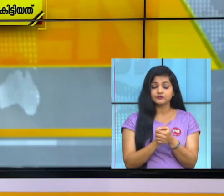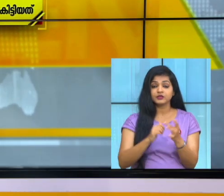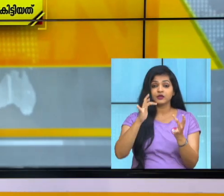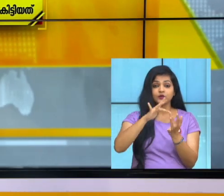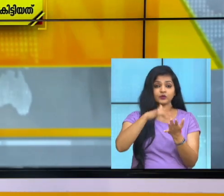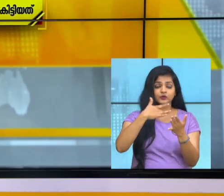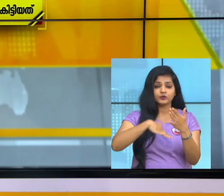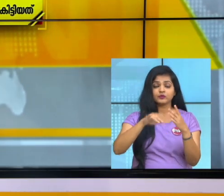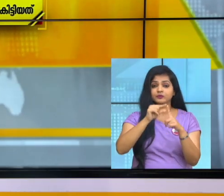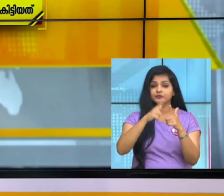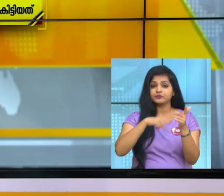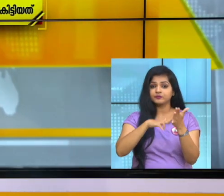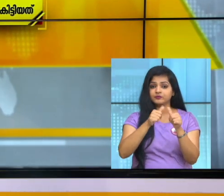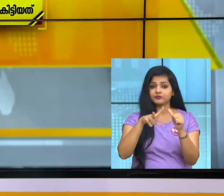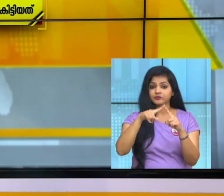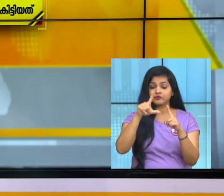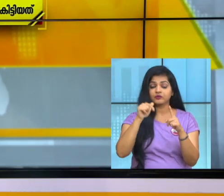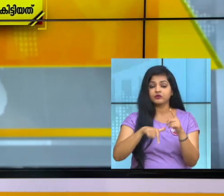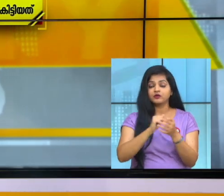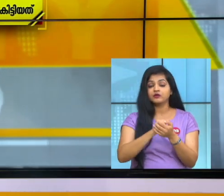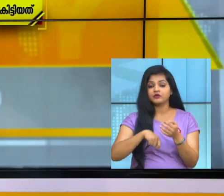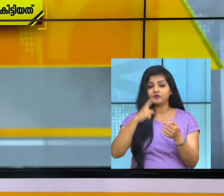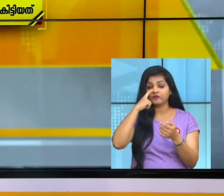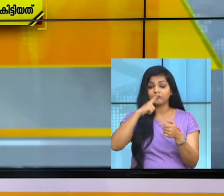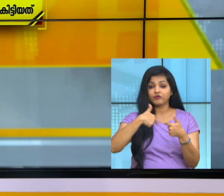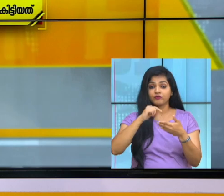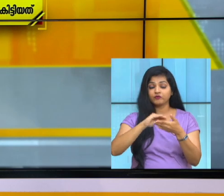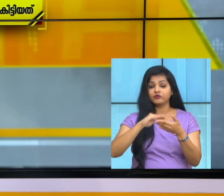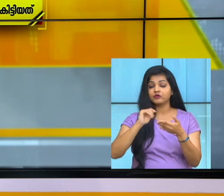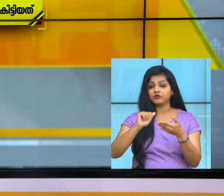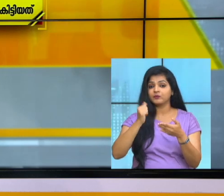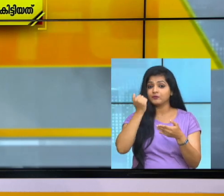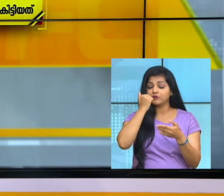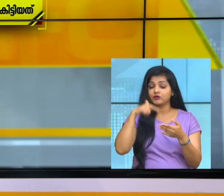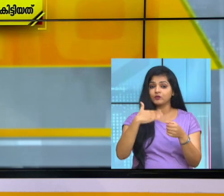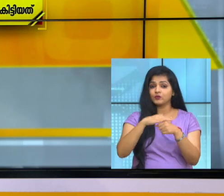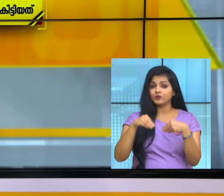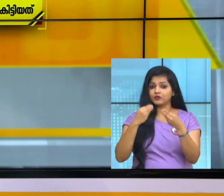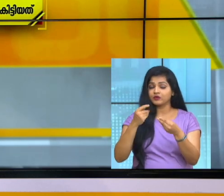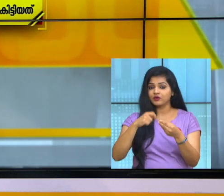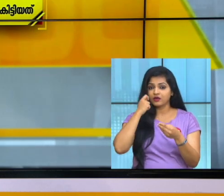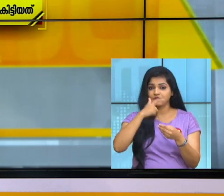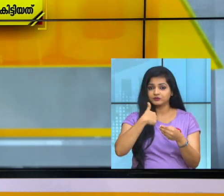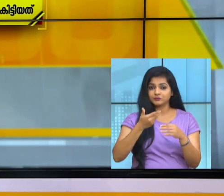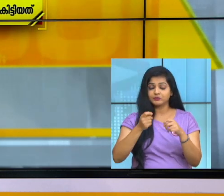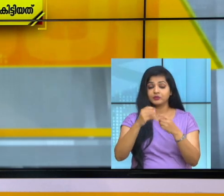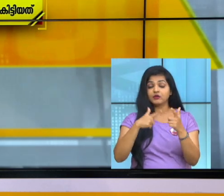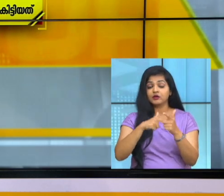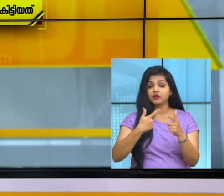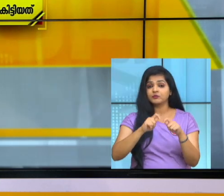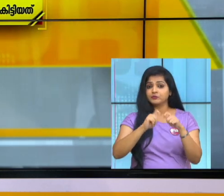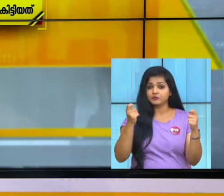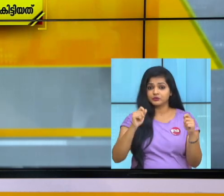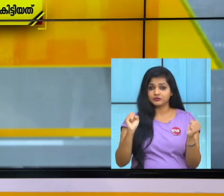ഇടുക്കി പൈനാവിൽ മരുമകൻ ഭാര്യാമാതാവിനെ കൊല്ലാൻ ശ്രമിച്ചത് ഭാര്യ വിവാഹമോചനം ആവശ്യപ്പെട്ടതിന്റെ വൈരാഗ്യത്തിൽ. ഇടുക്കി പൈനാവ് 56 കോളനിയിൽ